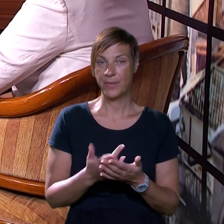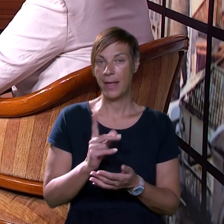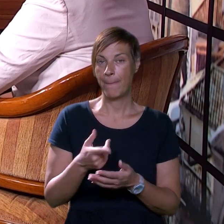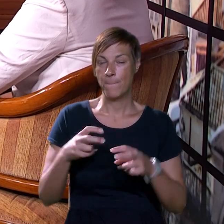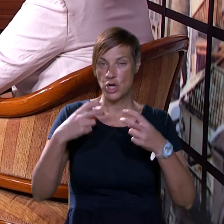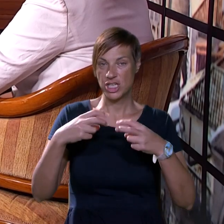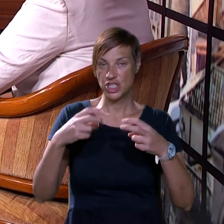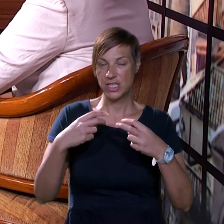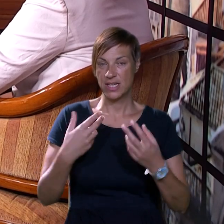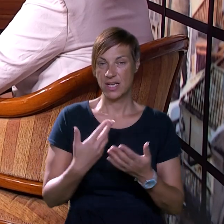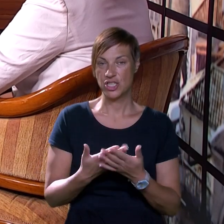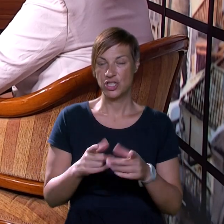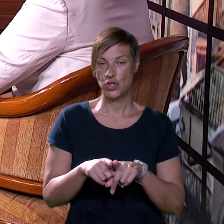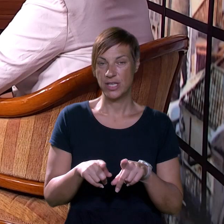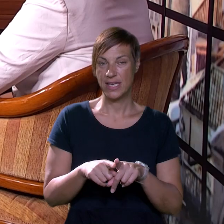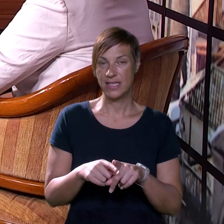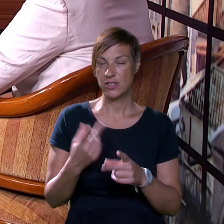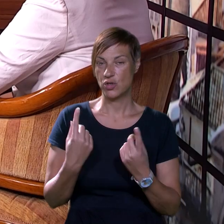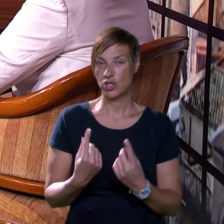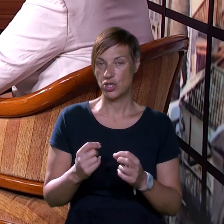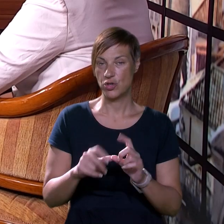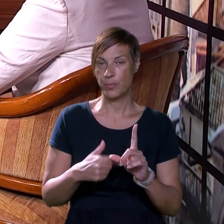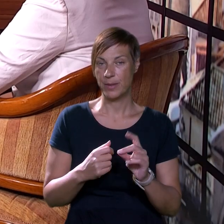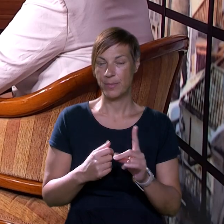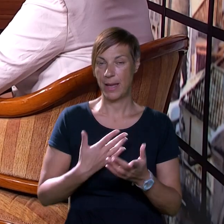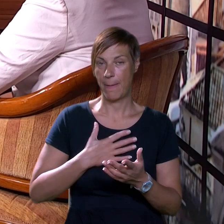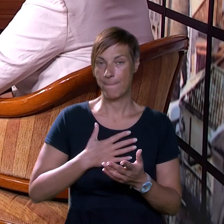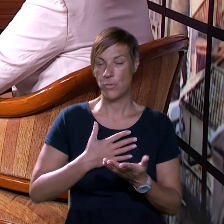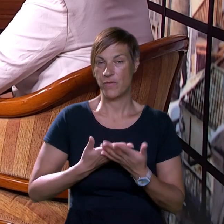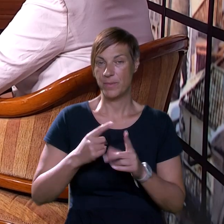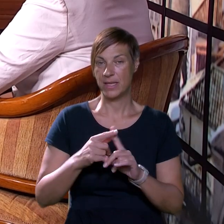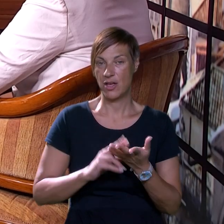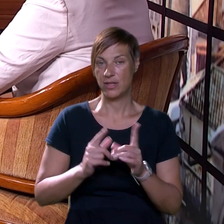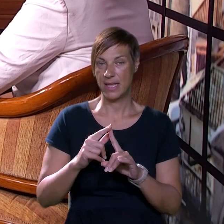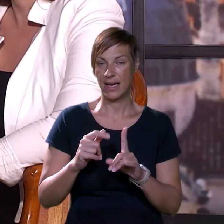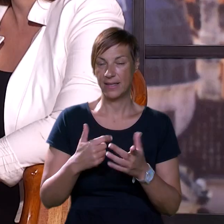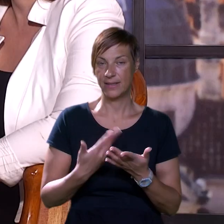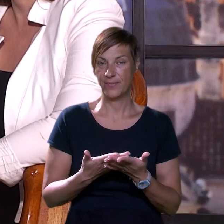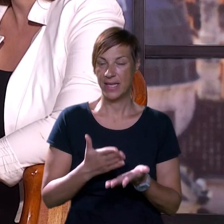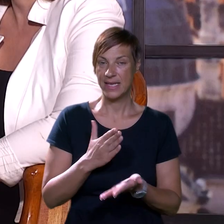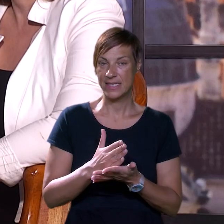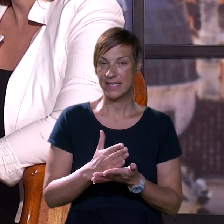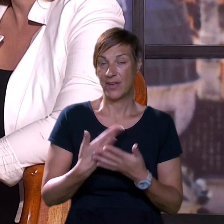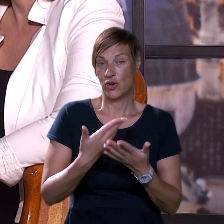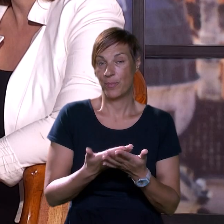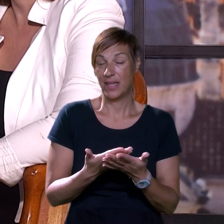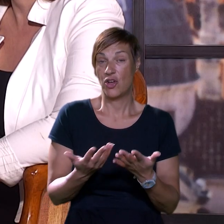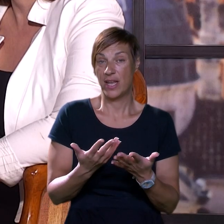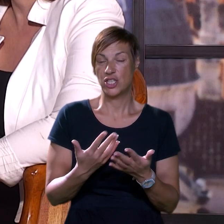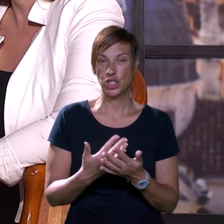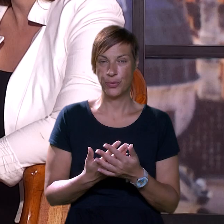onda moraš tražiti, to je ono isto ko što stoji u Bibliji, Bog nam je dao talente. I svakome je dao